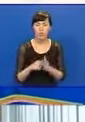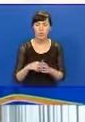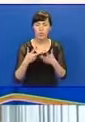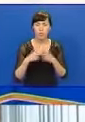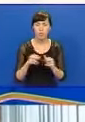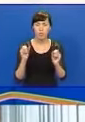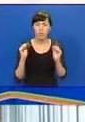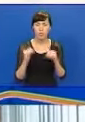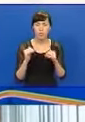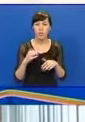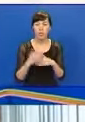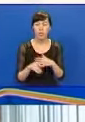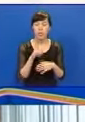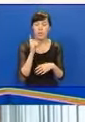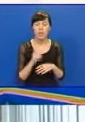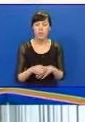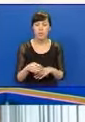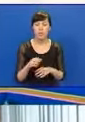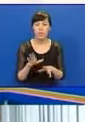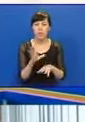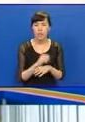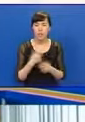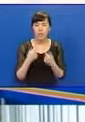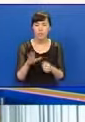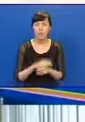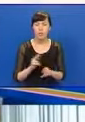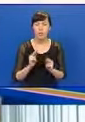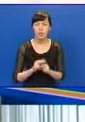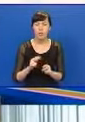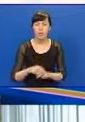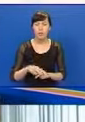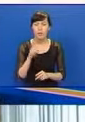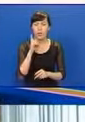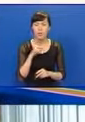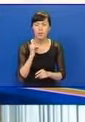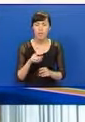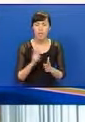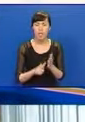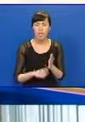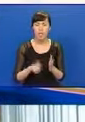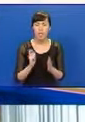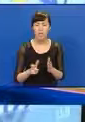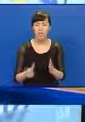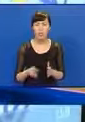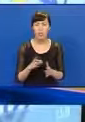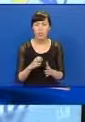орындары арасындағы жас ақындарымызды дүйім жұртқа паш ету. Жалпы тәрбиелік мәні жас ақындарымызды поэзияға бір қадам